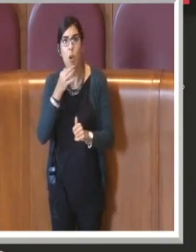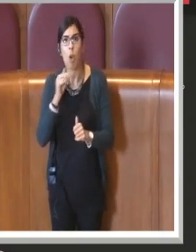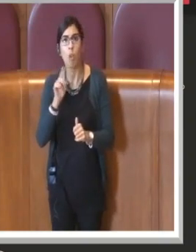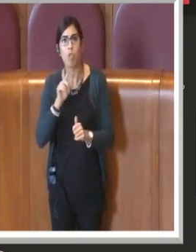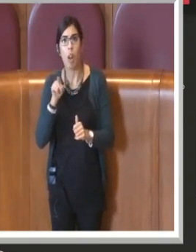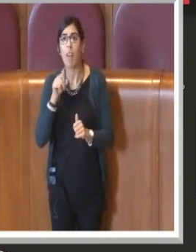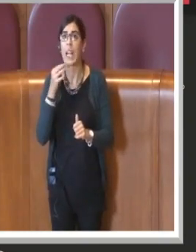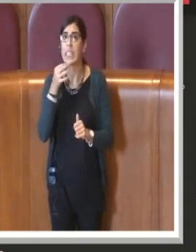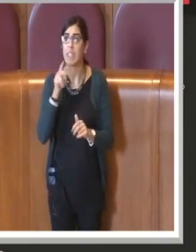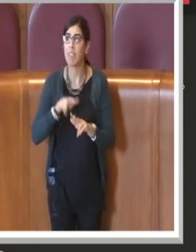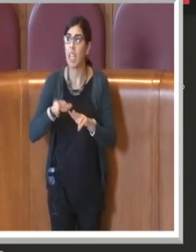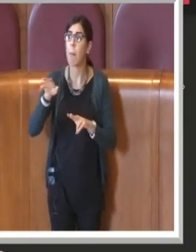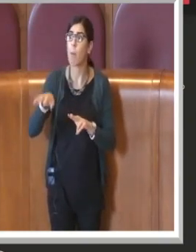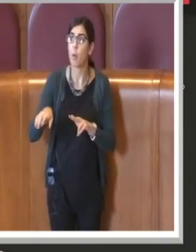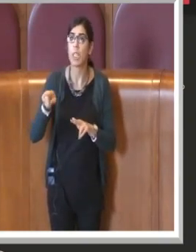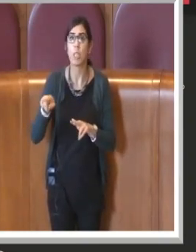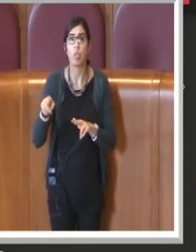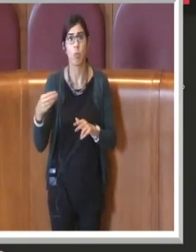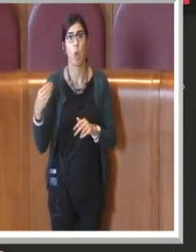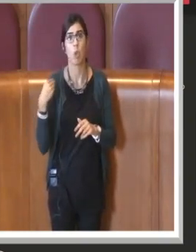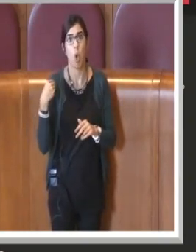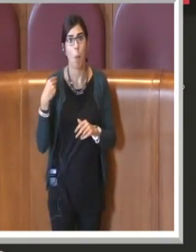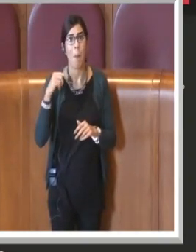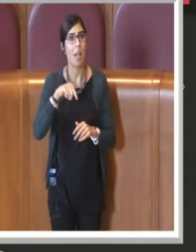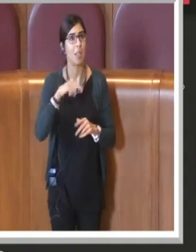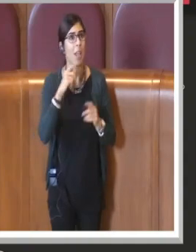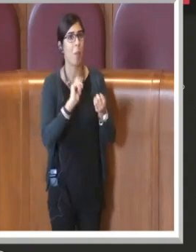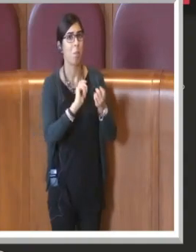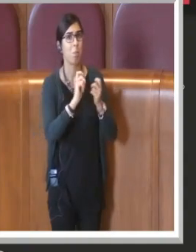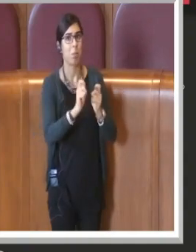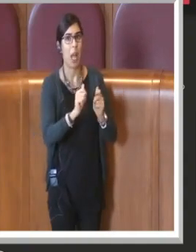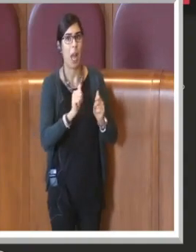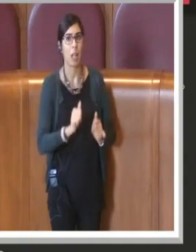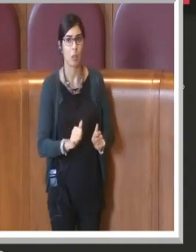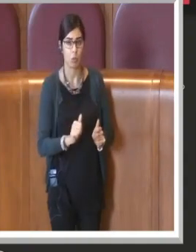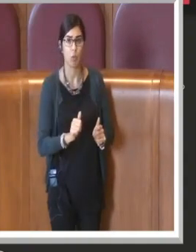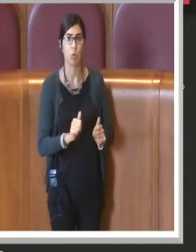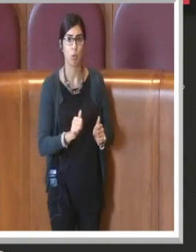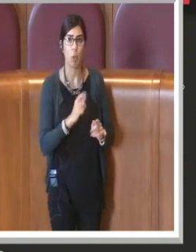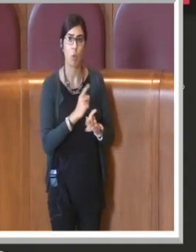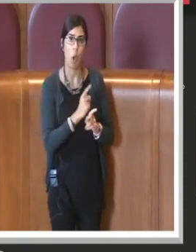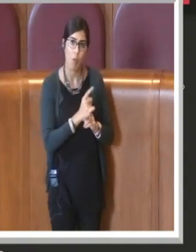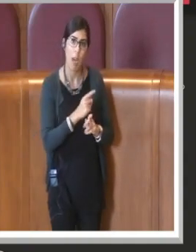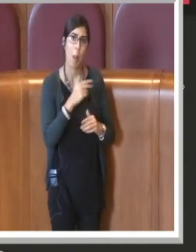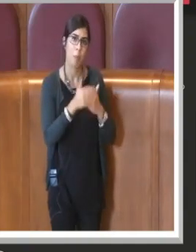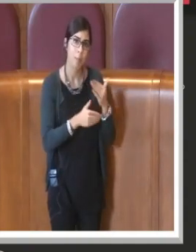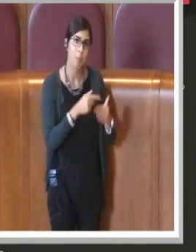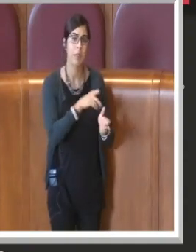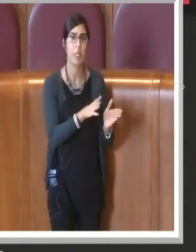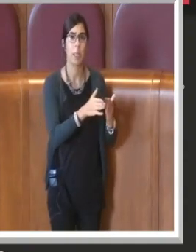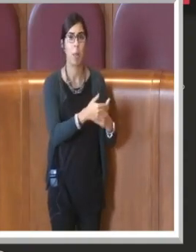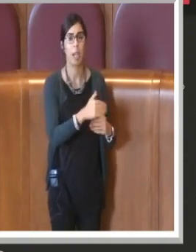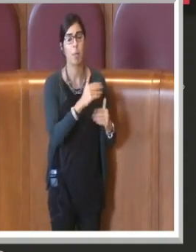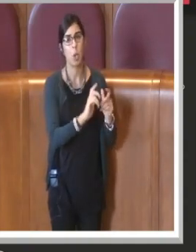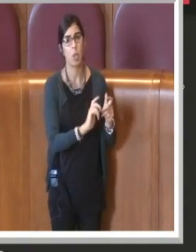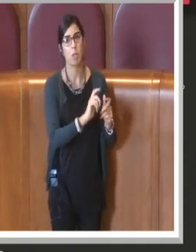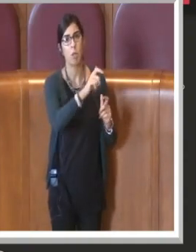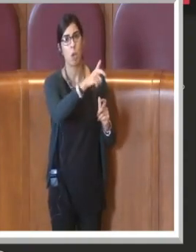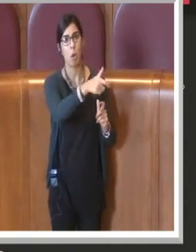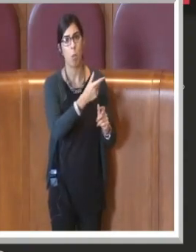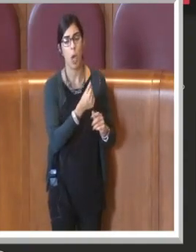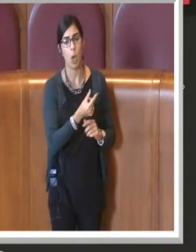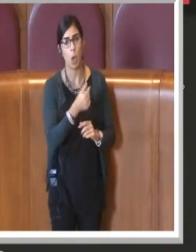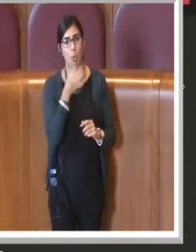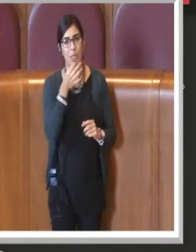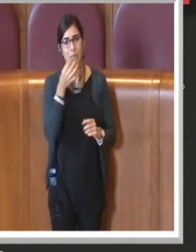da regolamento, che il bando venga espletato dal Dipartimento Sviluppo Economico. Quindi a questo proposito